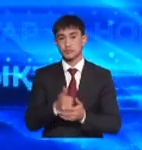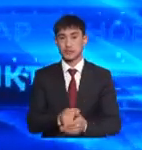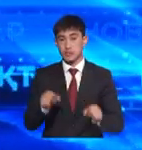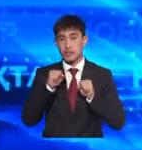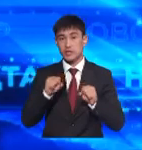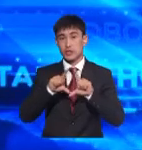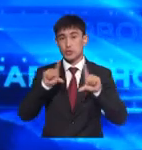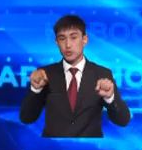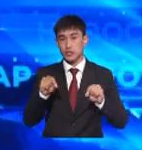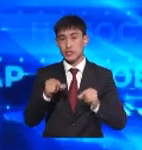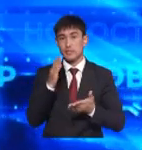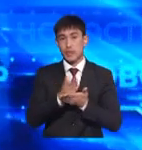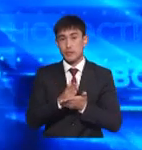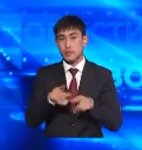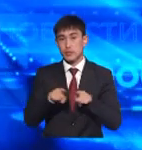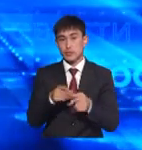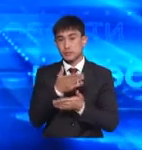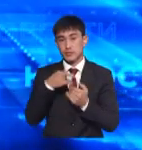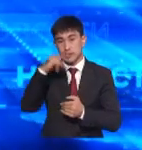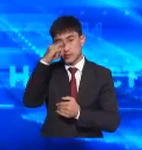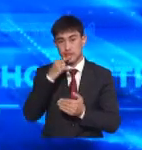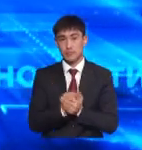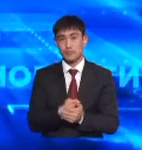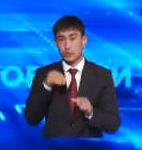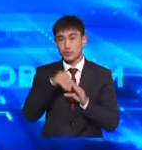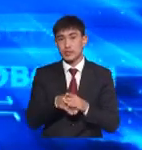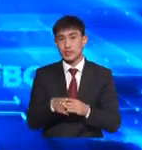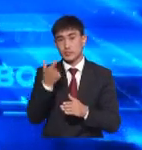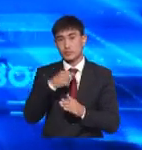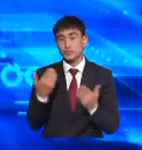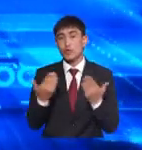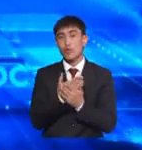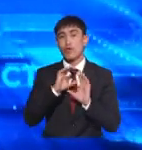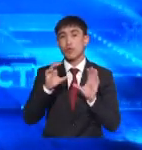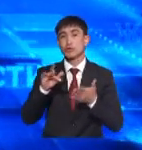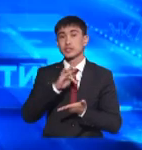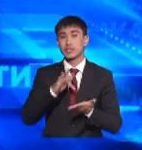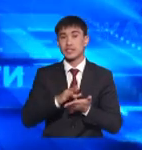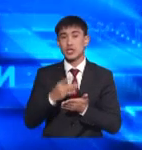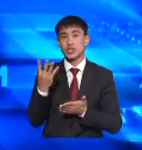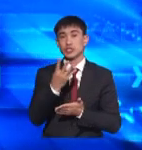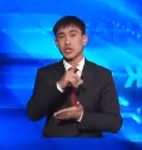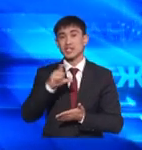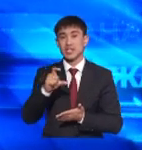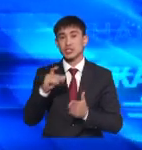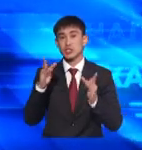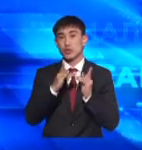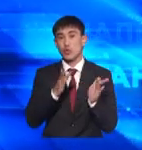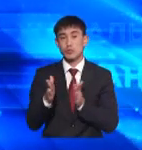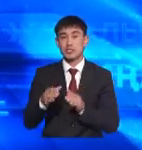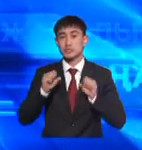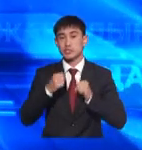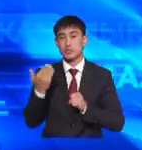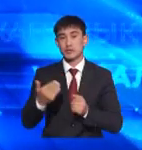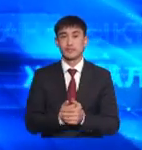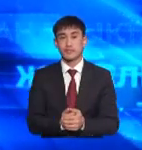«ЖЕТСУ». Спортивное сооружение, не имеющее аналогов в Казахстане, включает в себя современный волейбольный центр и четырехэтажный жилой дом